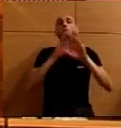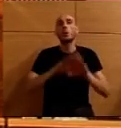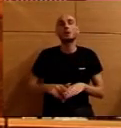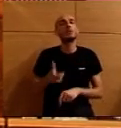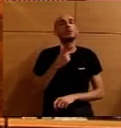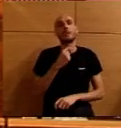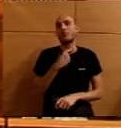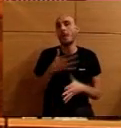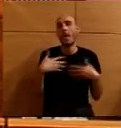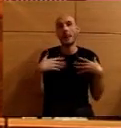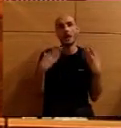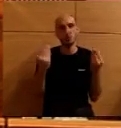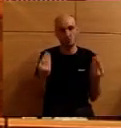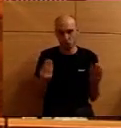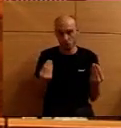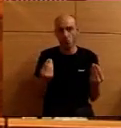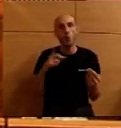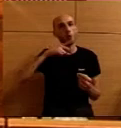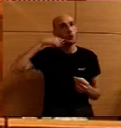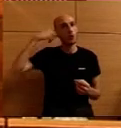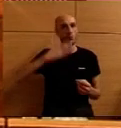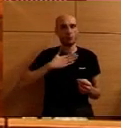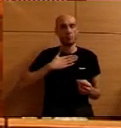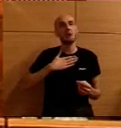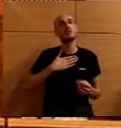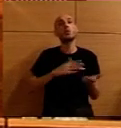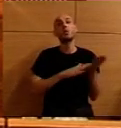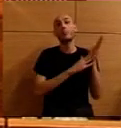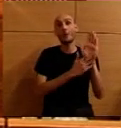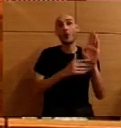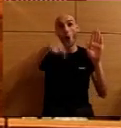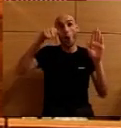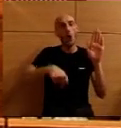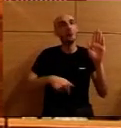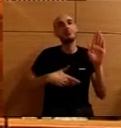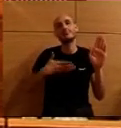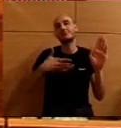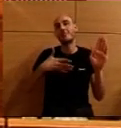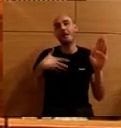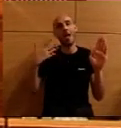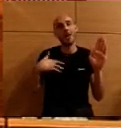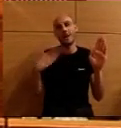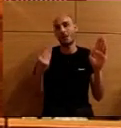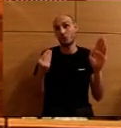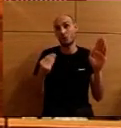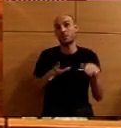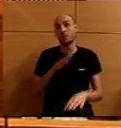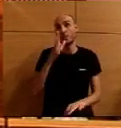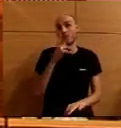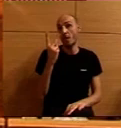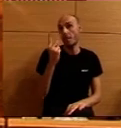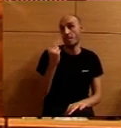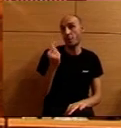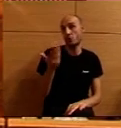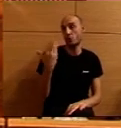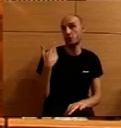Compromís, i suposo que l'equip de govern ens alegra moltíssim que precisament aquesta moció aparegui avui. Perquè segons les dades que feren públiques fa dos dies